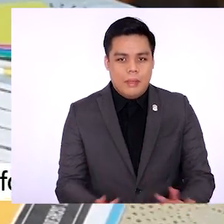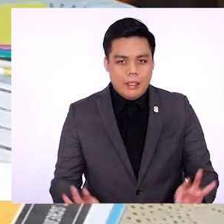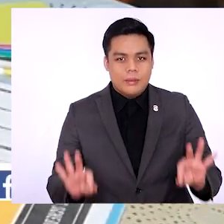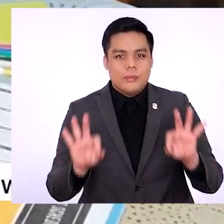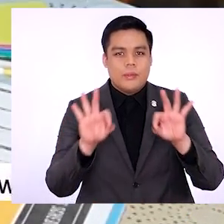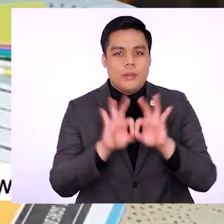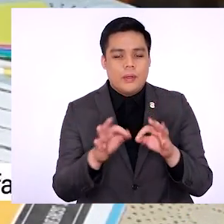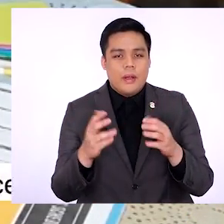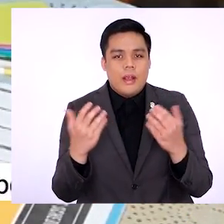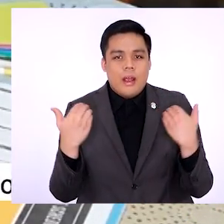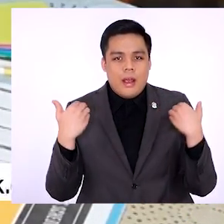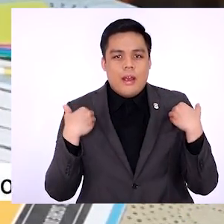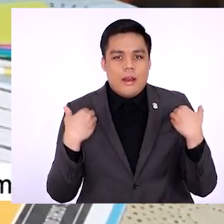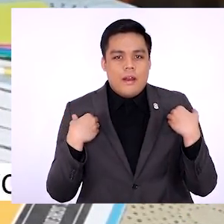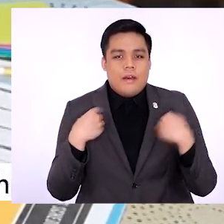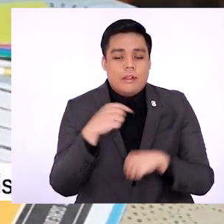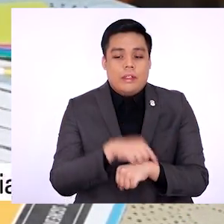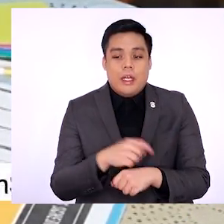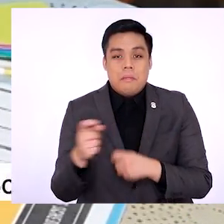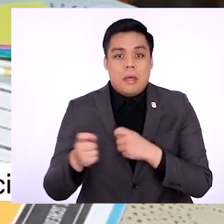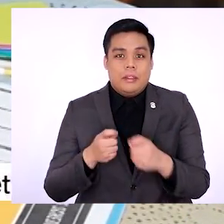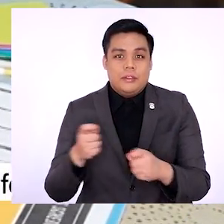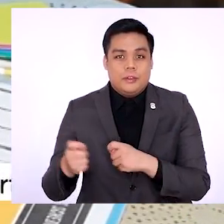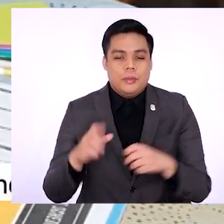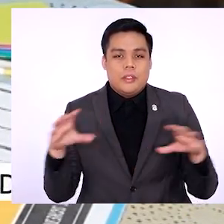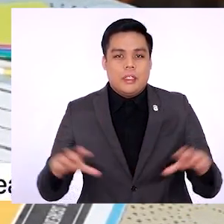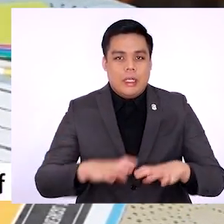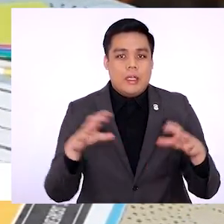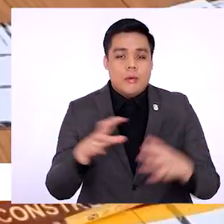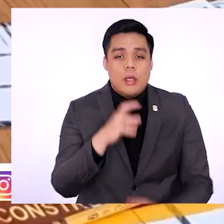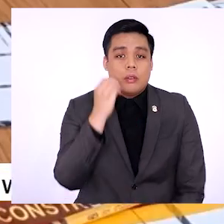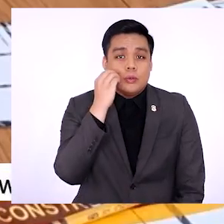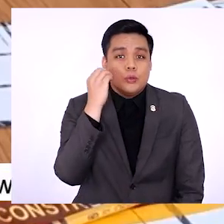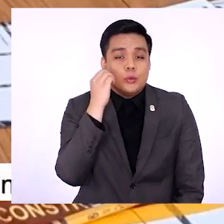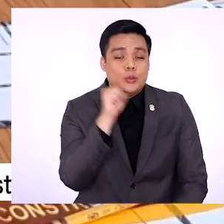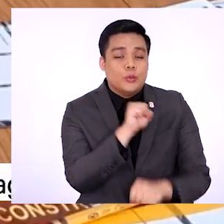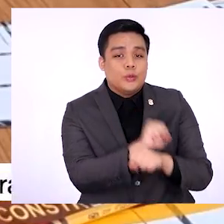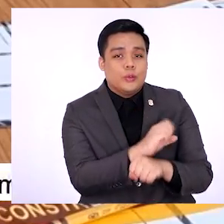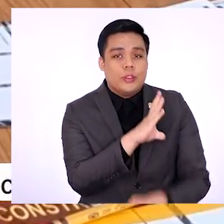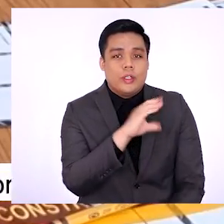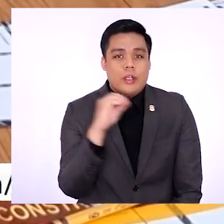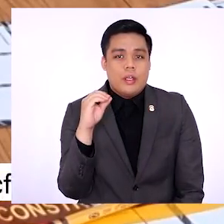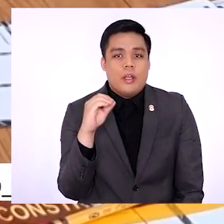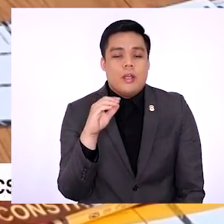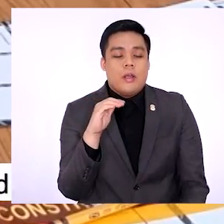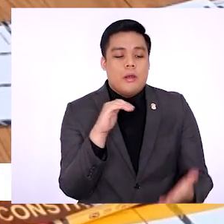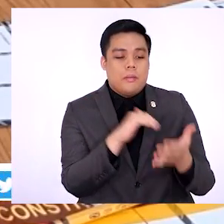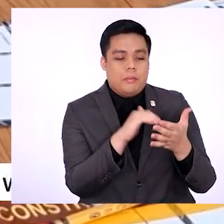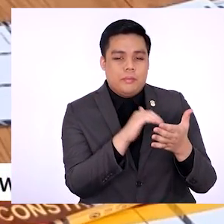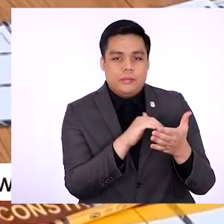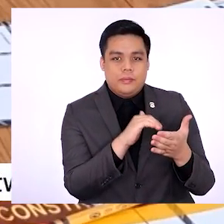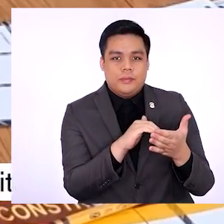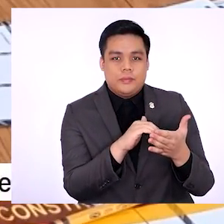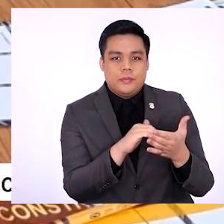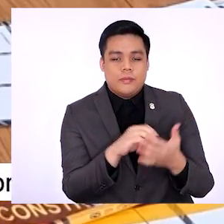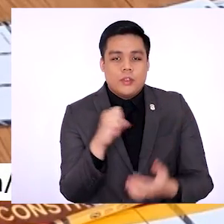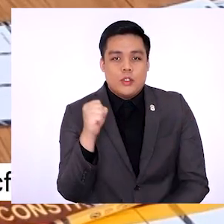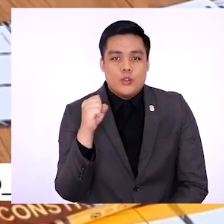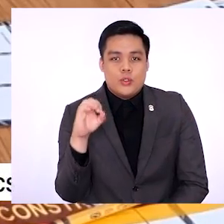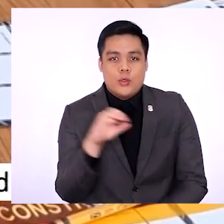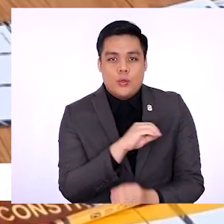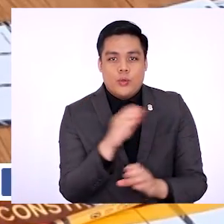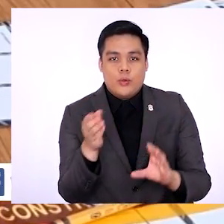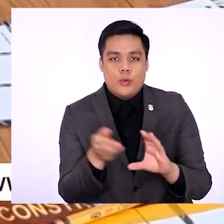Napakahalaga na magkaroon ng time management sa mga gawain sa tahanan, trabaho at maging sa pag-aaral. Kaya ang mga